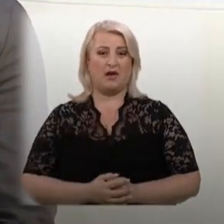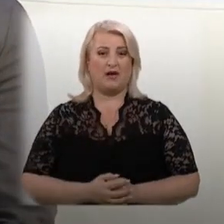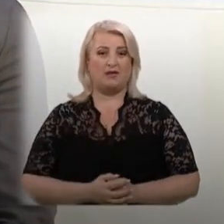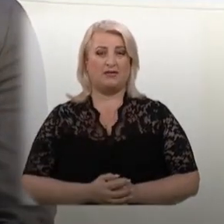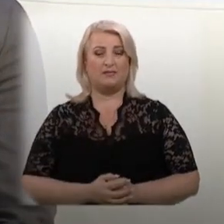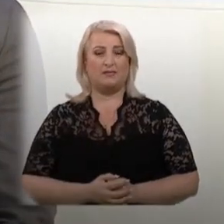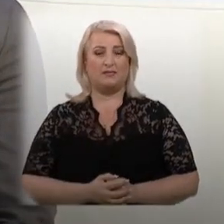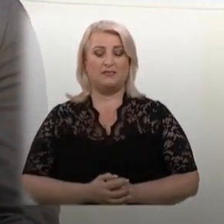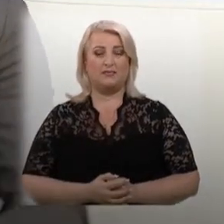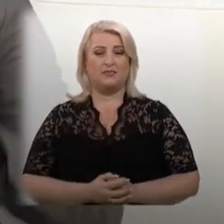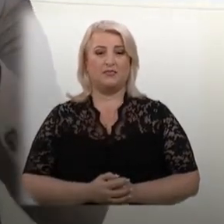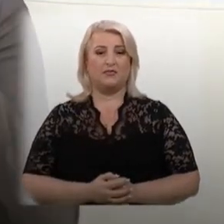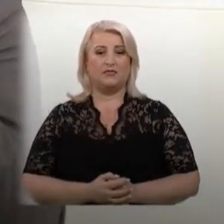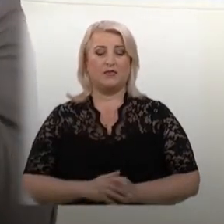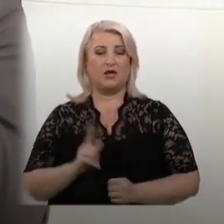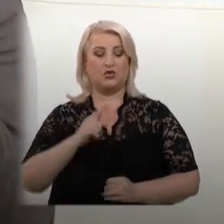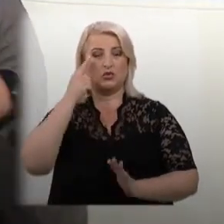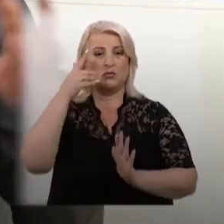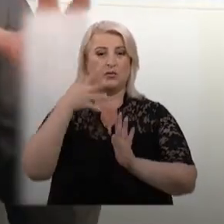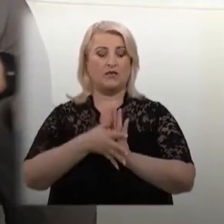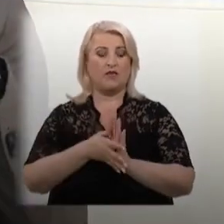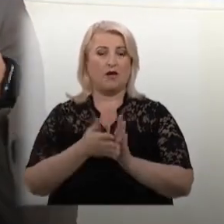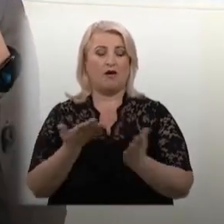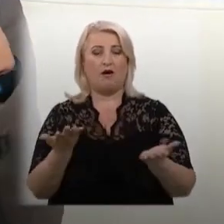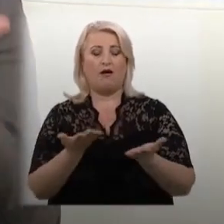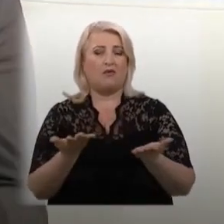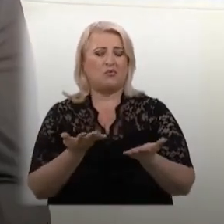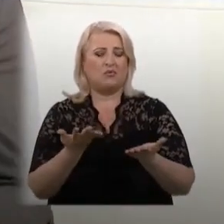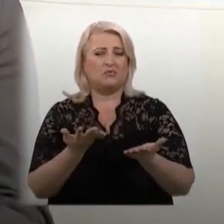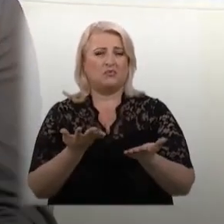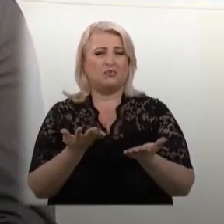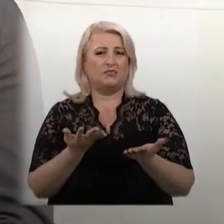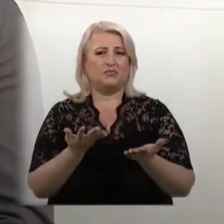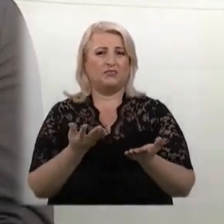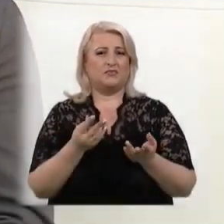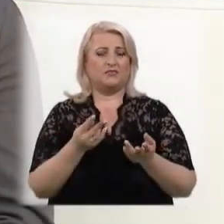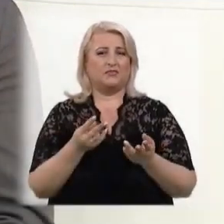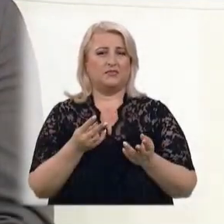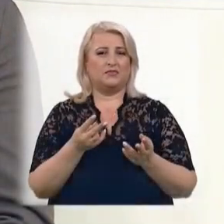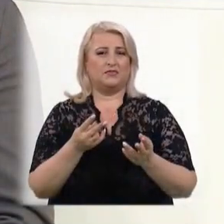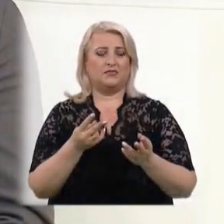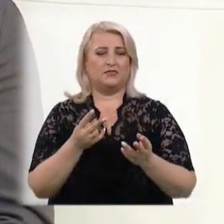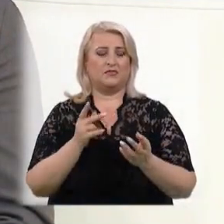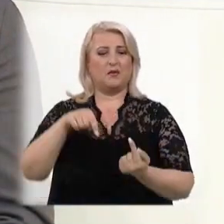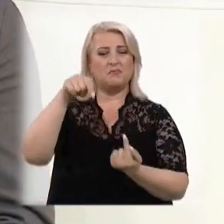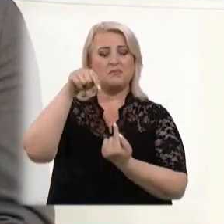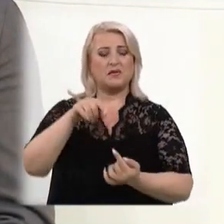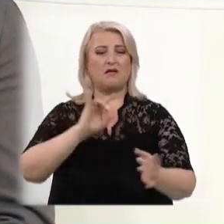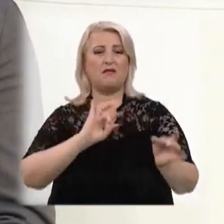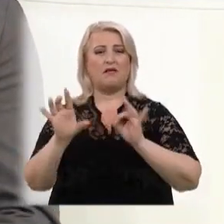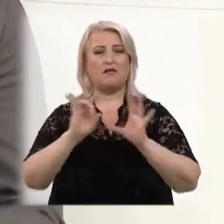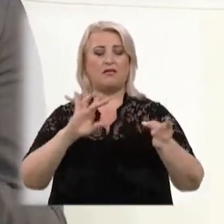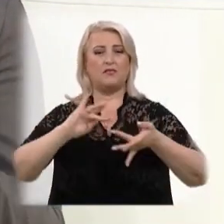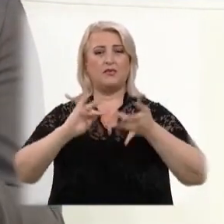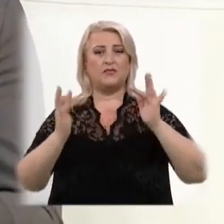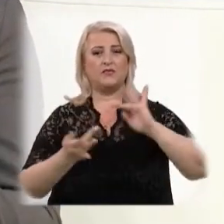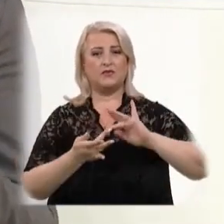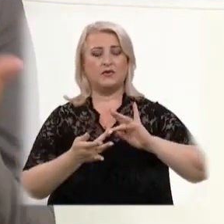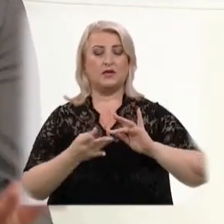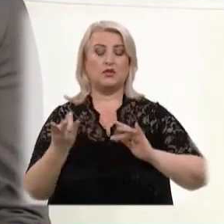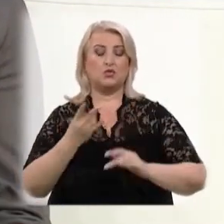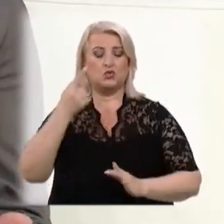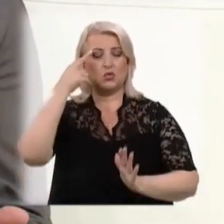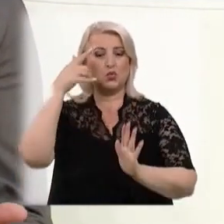defectă ca să înțelegem în ce fel de context se aliniaza digital marketing ul Ar fi bine să